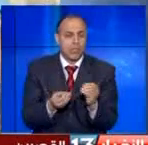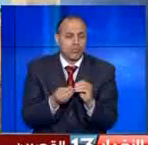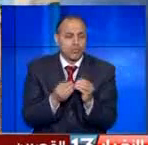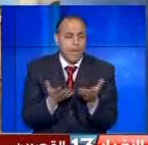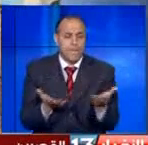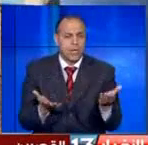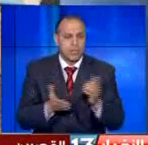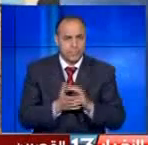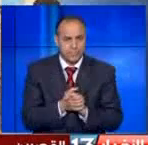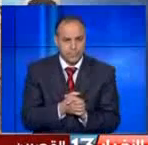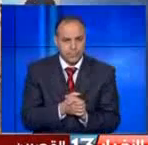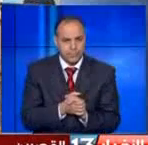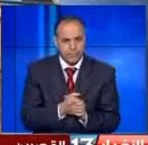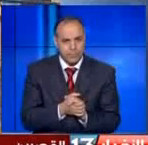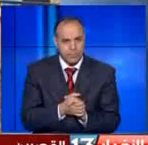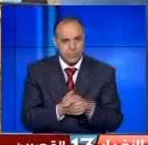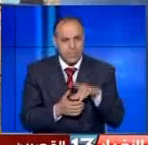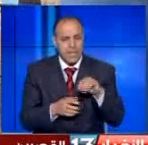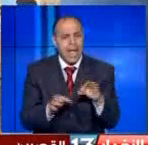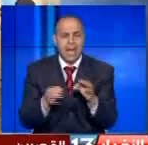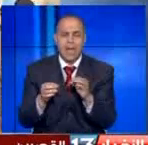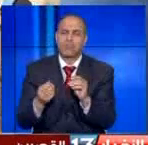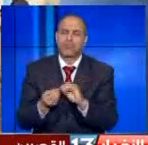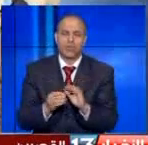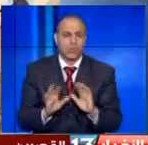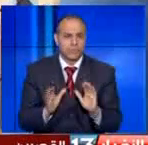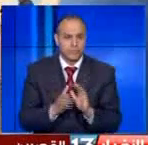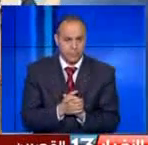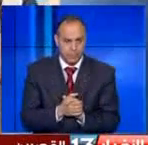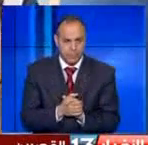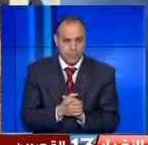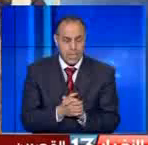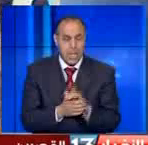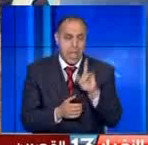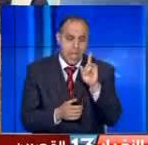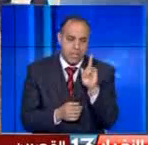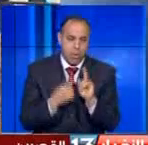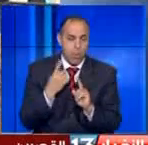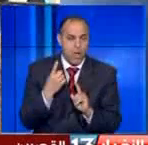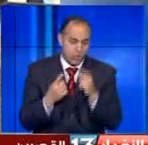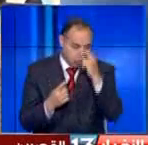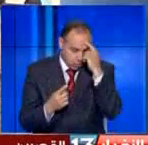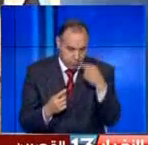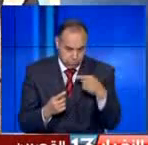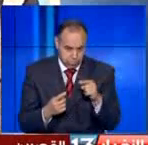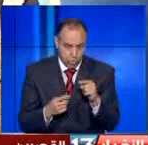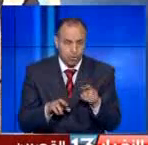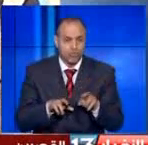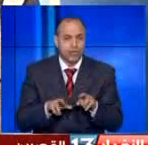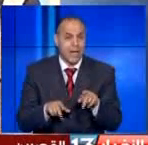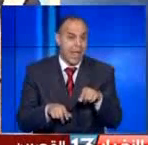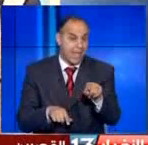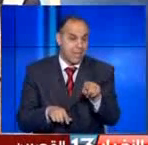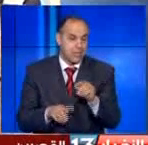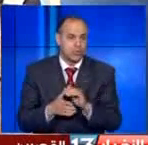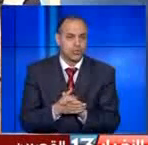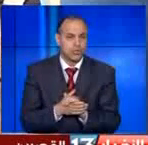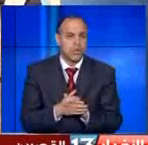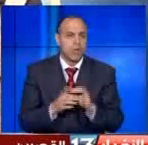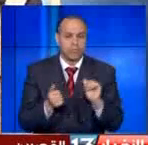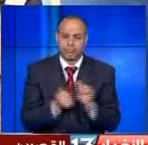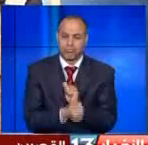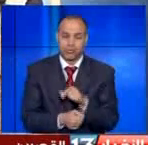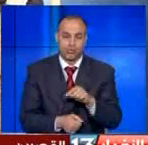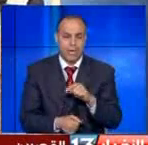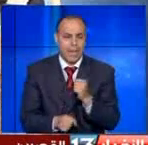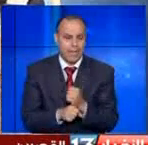الإشكاليات اللي كانت موجودة وكلها معناتها تحلت. فيما عدا ذلك ان شاء الله معناتها بالنسبه لشارع دولاب توا فوا بوتوت